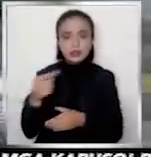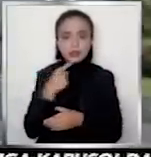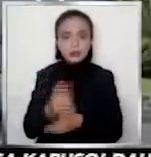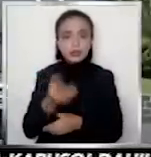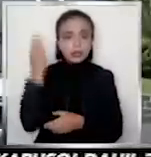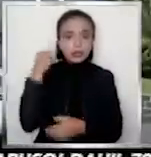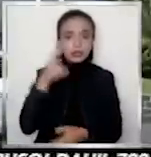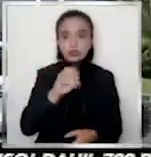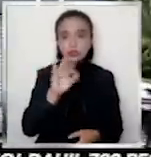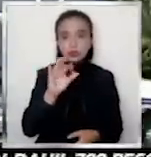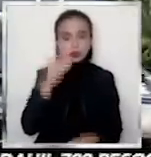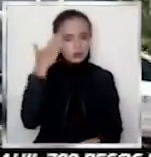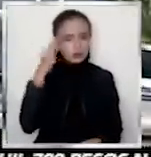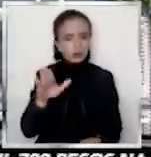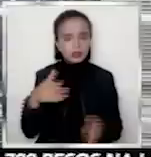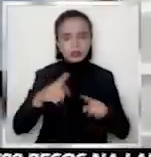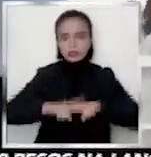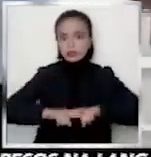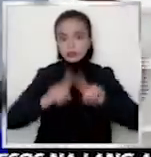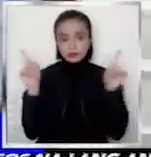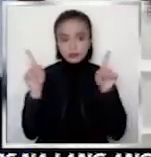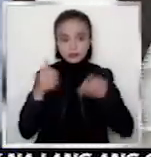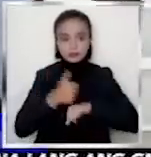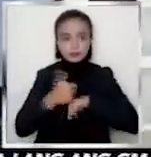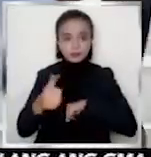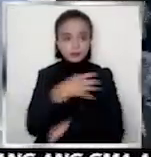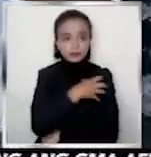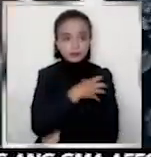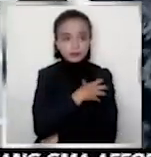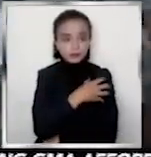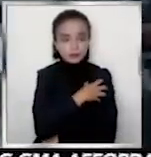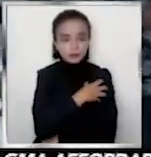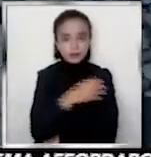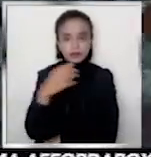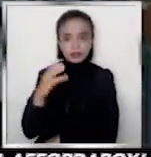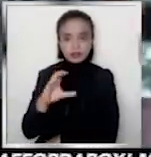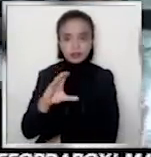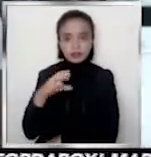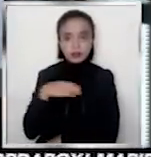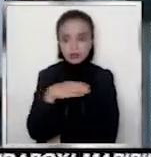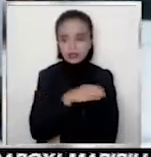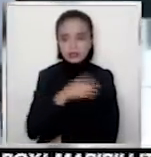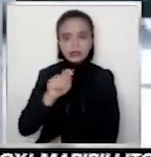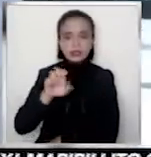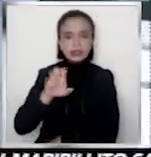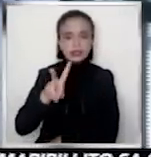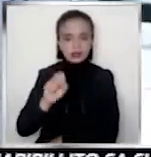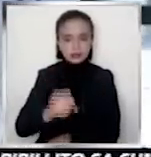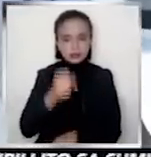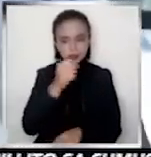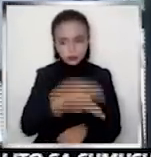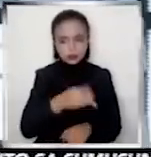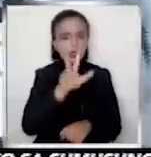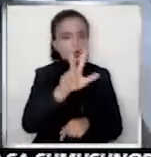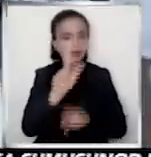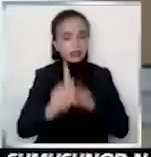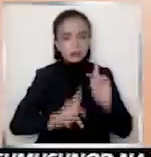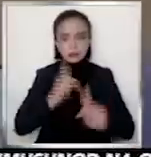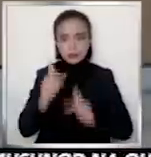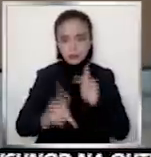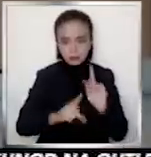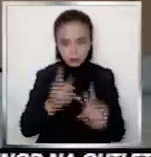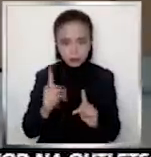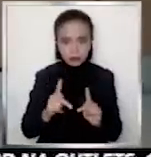2019. Taliwas sa alegasyon ng PNP na iniutos ni Teves ang pagpatay sa tatlong individual sa magkakahiwalay na insidente